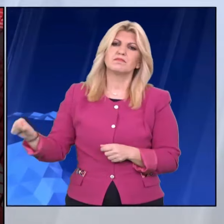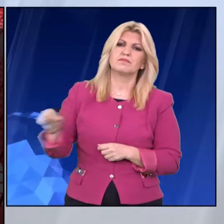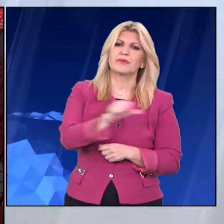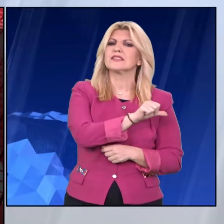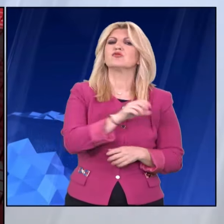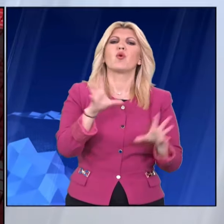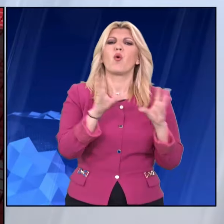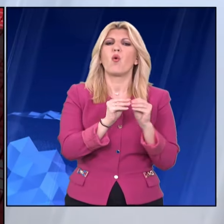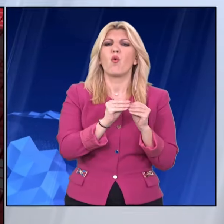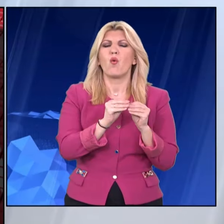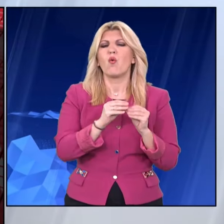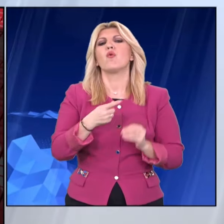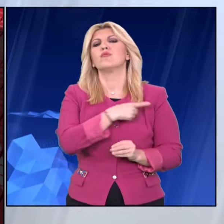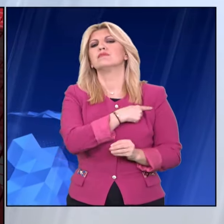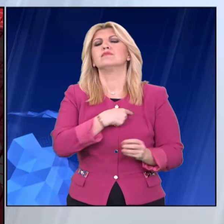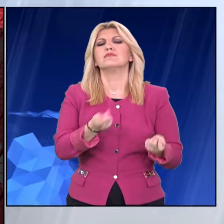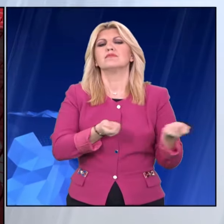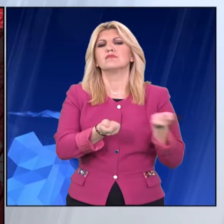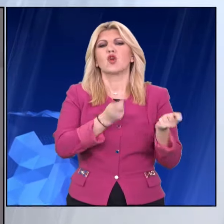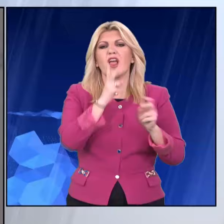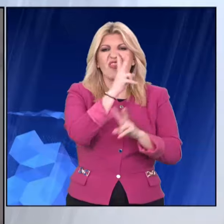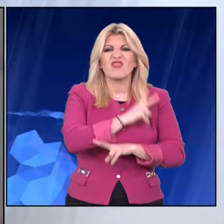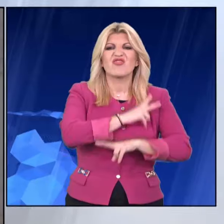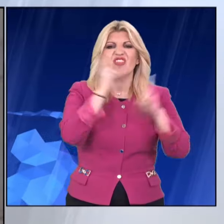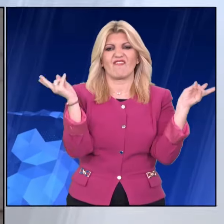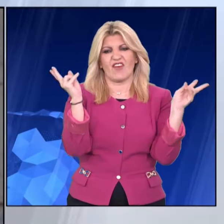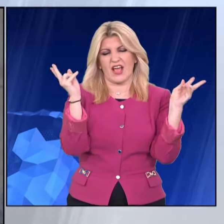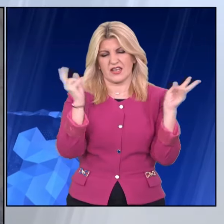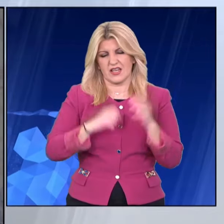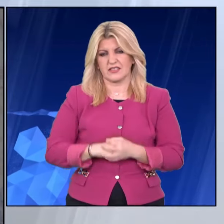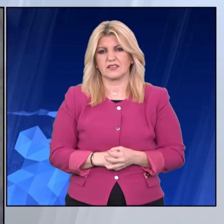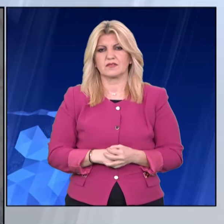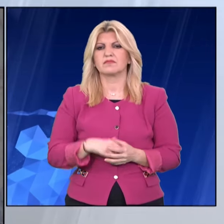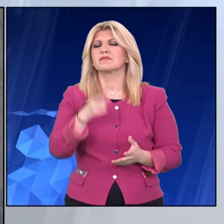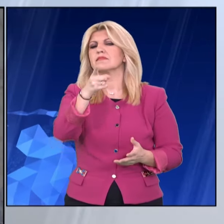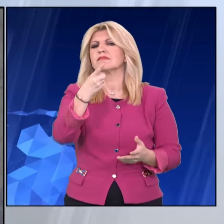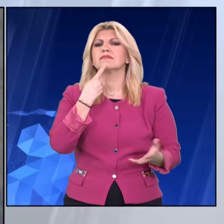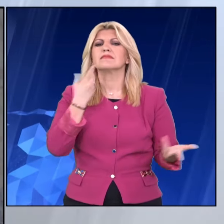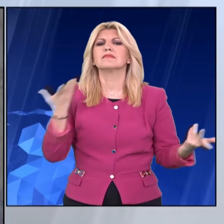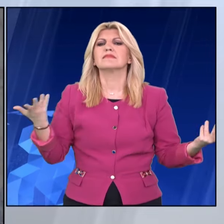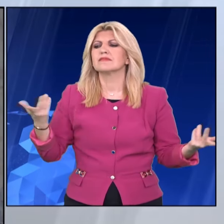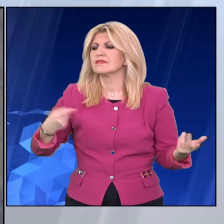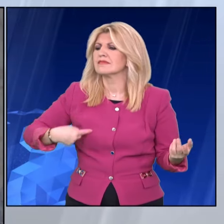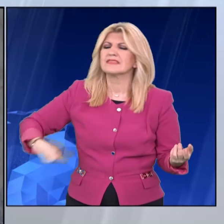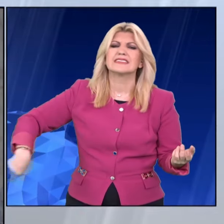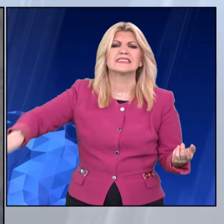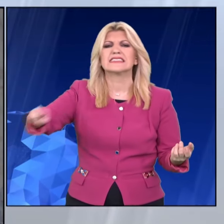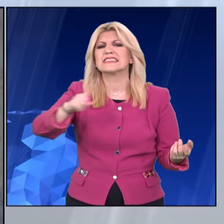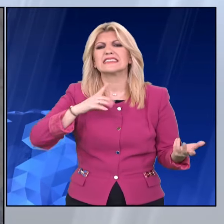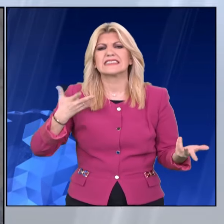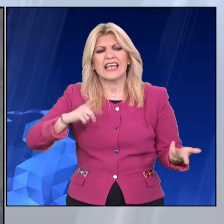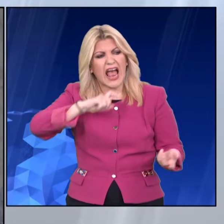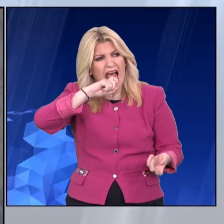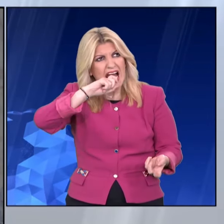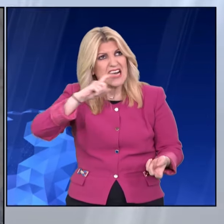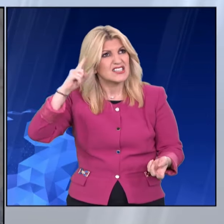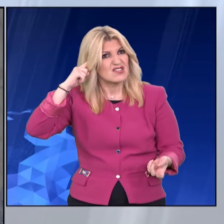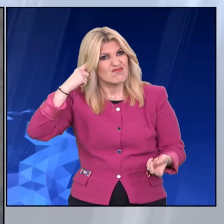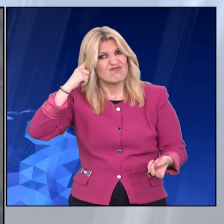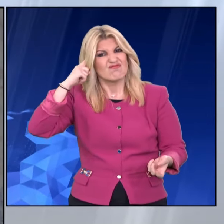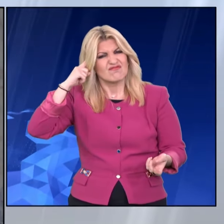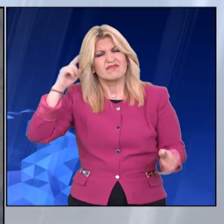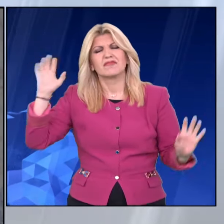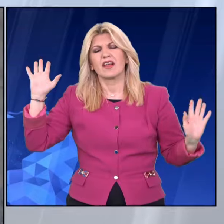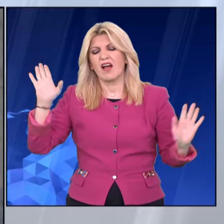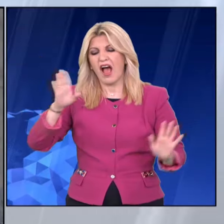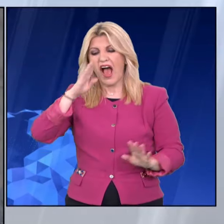διαφάνειας. Νέος συντονιστής ορίστηκε ο Γιάννης Σαρακιώτης. Λύσα μαύρη και κακιά, έπιασε τα πετσοταϊσμένα. Για να επιβεβαιωθεί η μαντινάδα. Ο άντρας